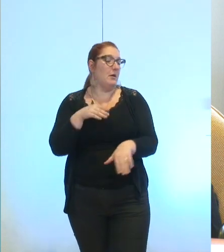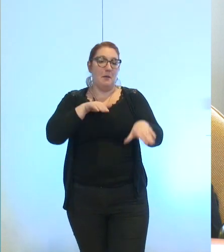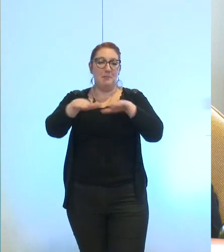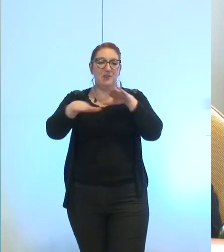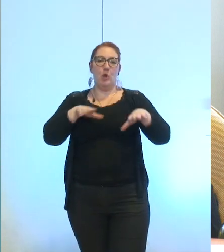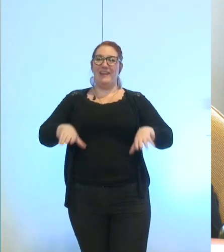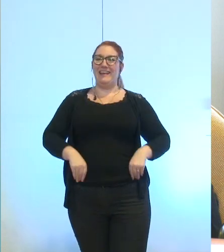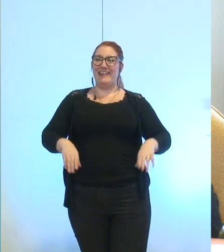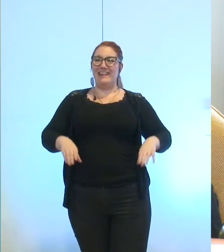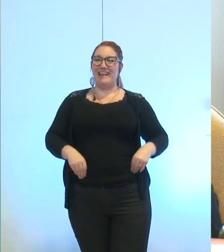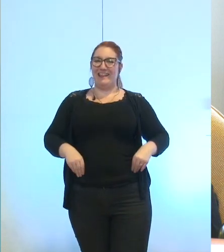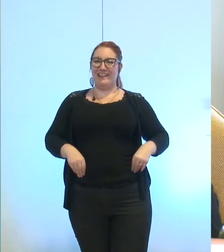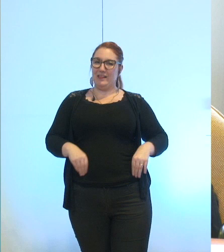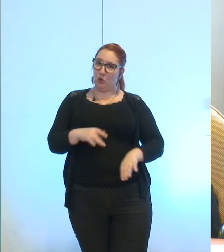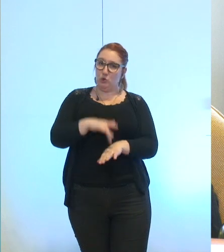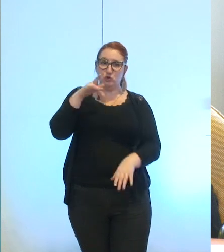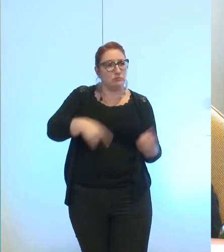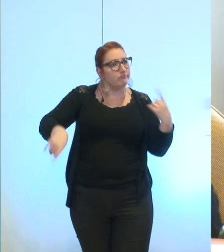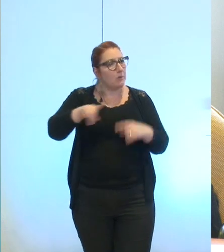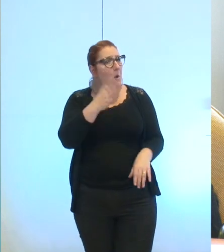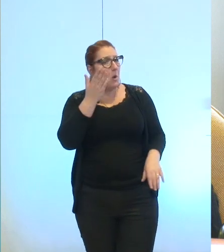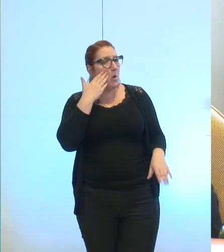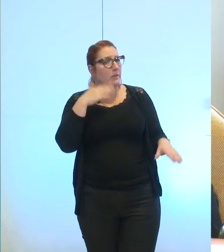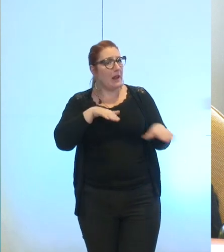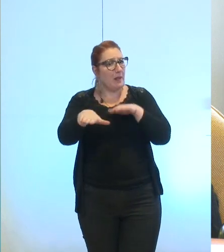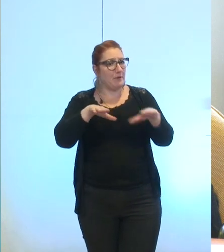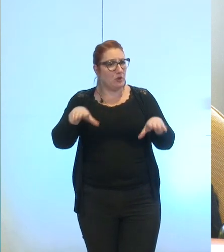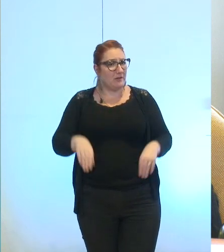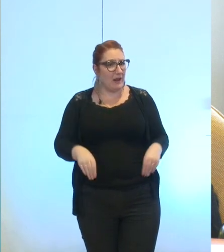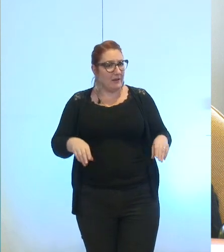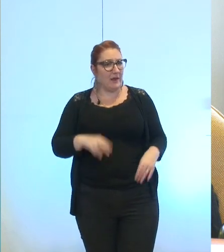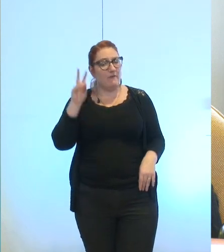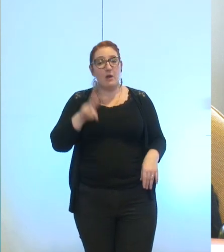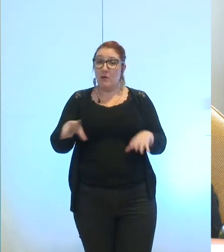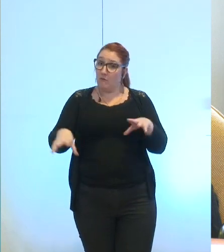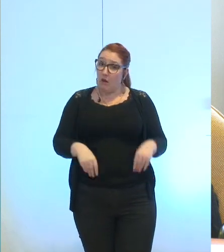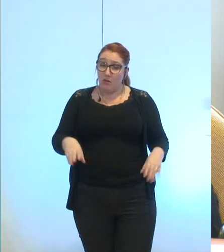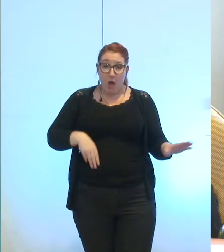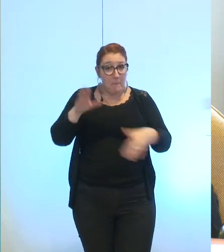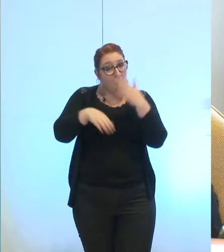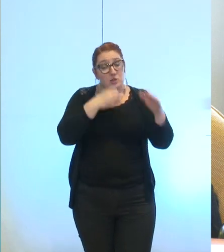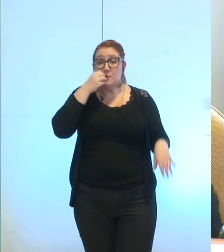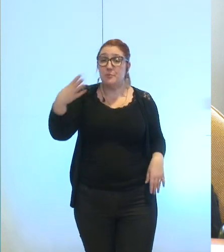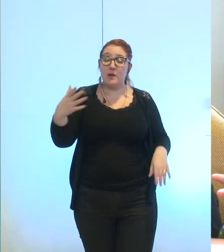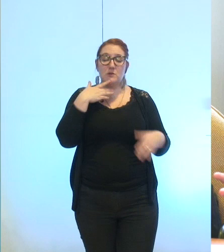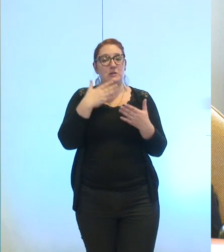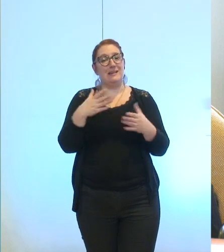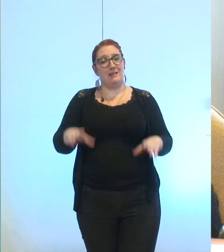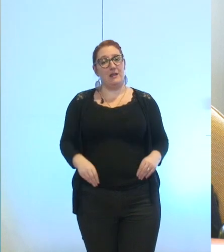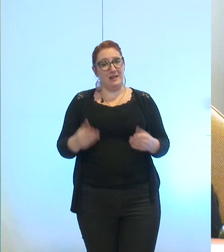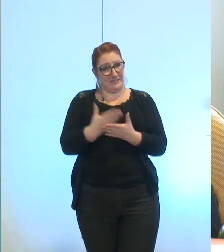canadienne alors je ne sais pas si vous connaissez tous la méthode canadienne mais elle a fait beaucoup de bien au Canada quand le Canada s'est retrouvé dans une